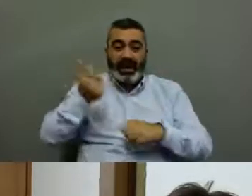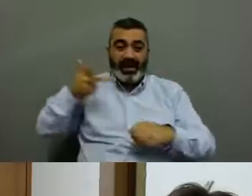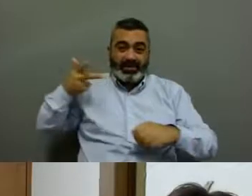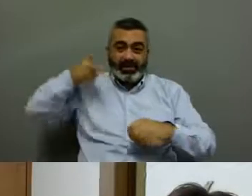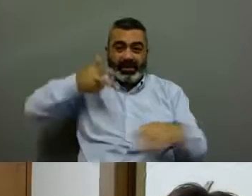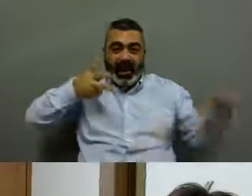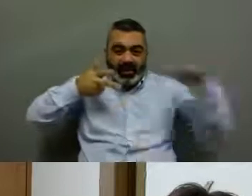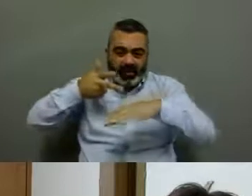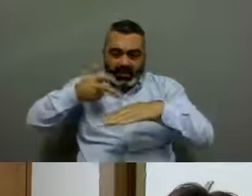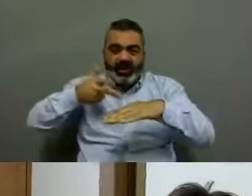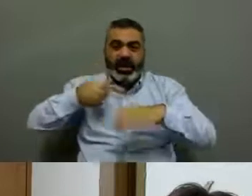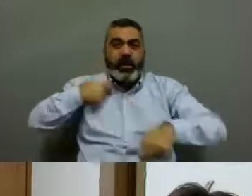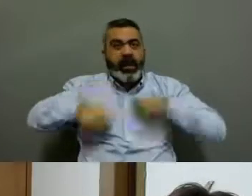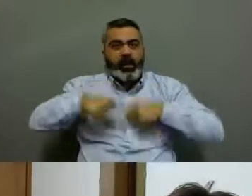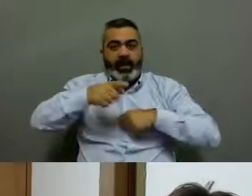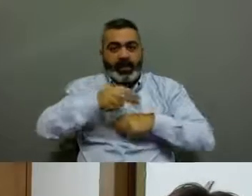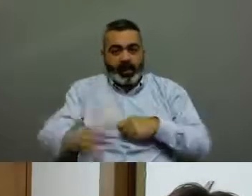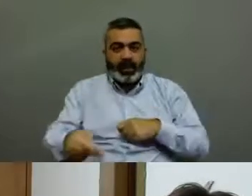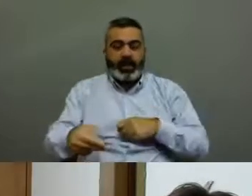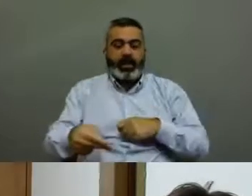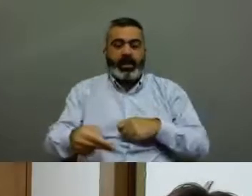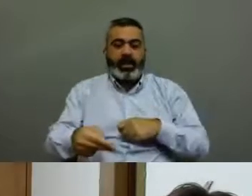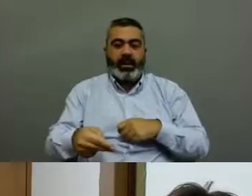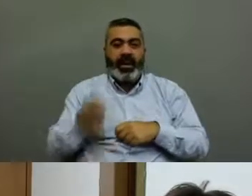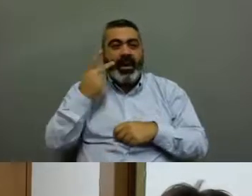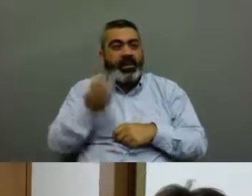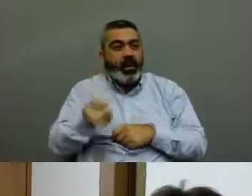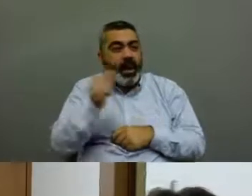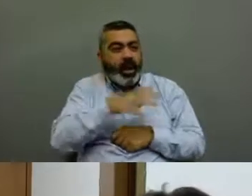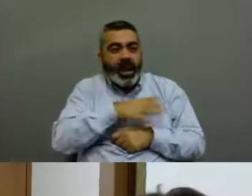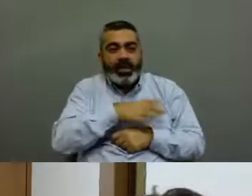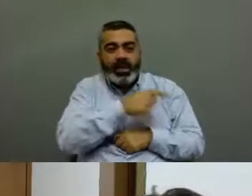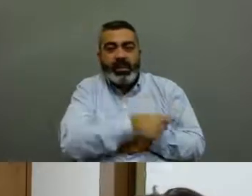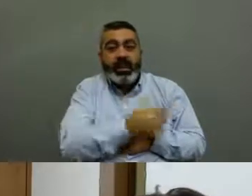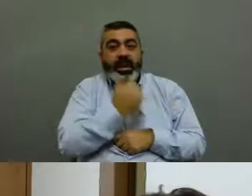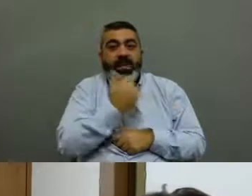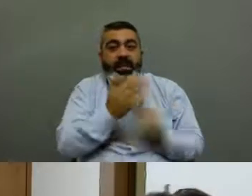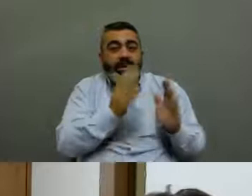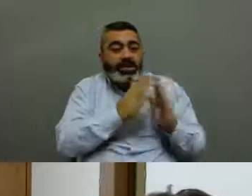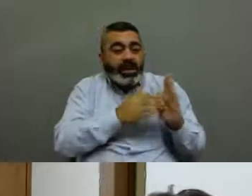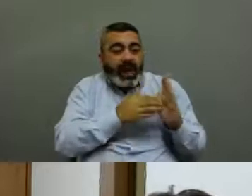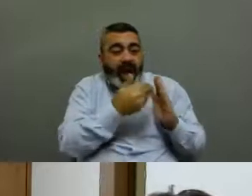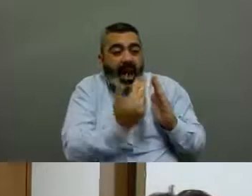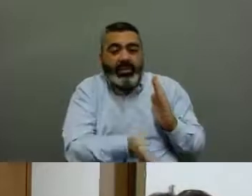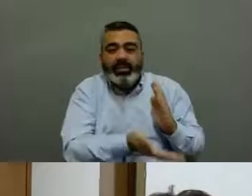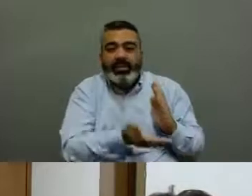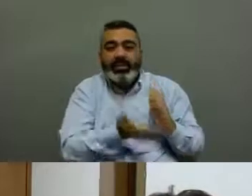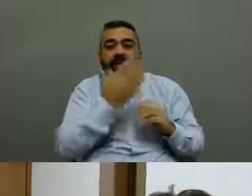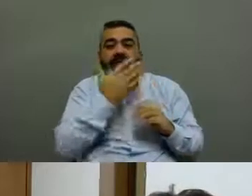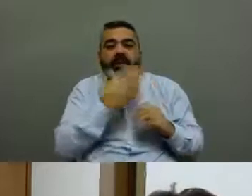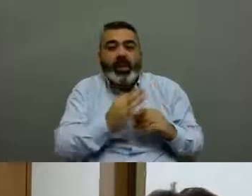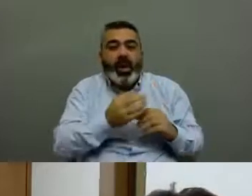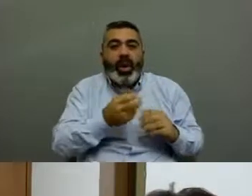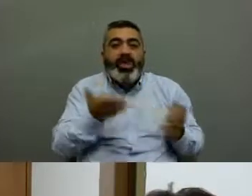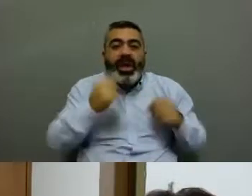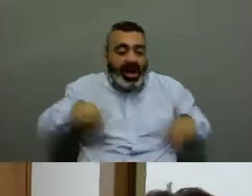δρόμο ή τη ράμπα μου και βλέπω ότι κάποιος άλλος δεν μπορεί καν να βγει από το σπίτι του γιατί δεν έχει το αμαξίδιο να